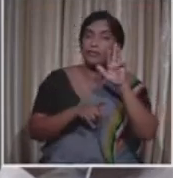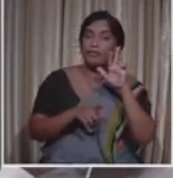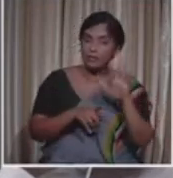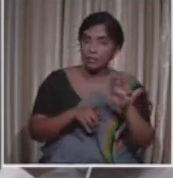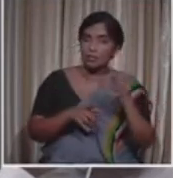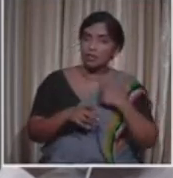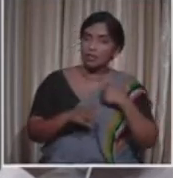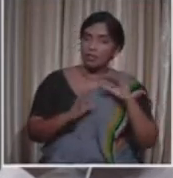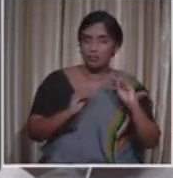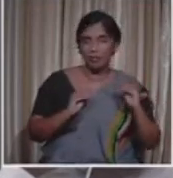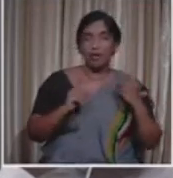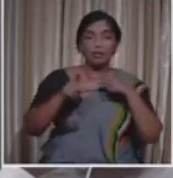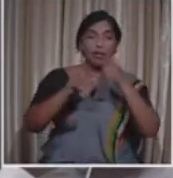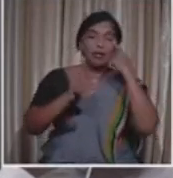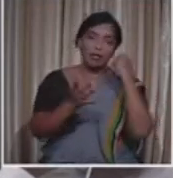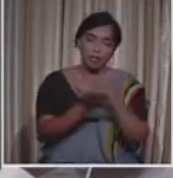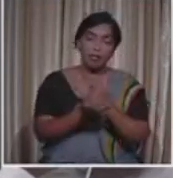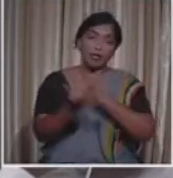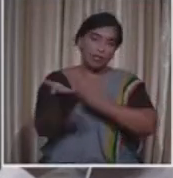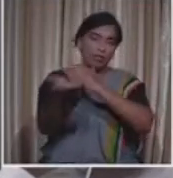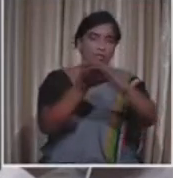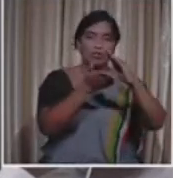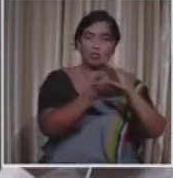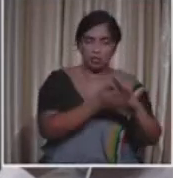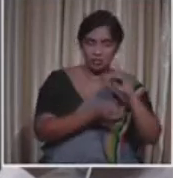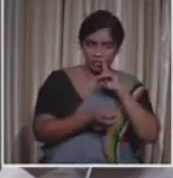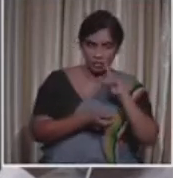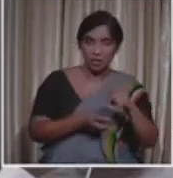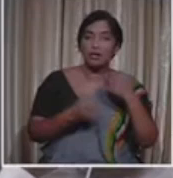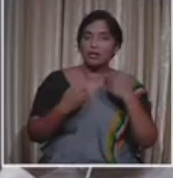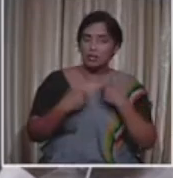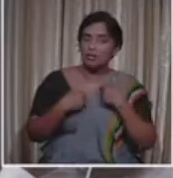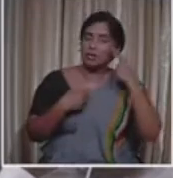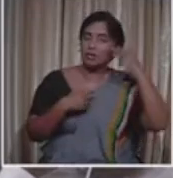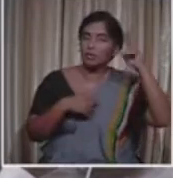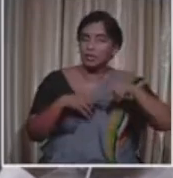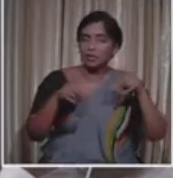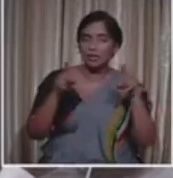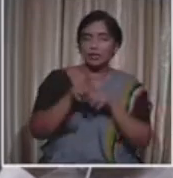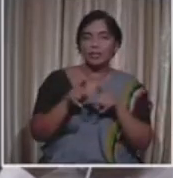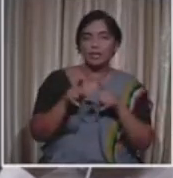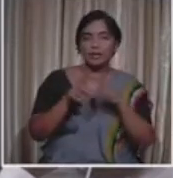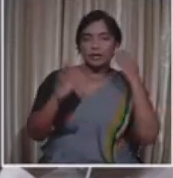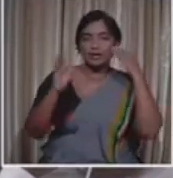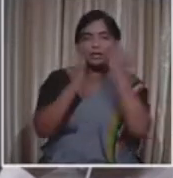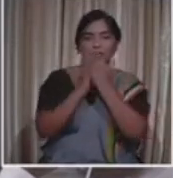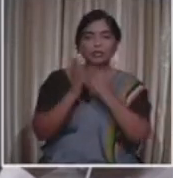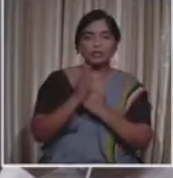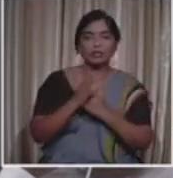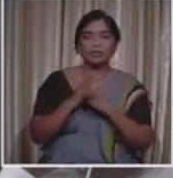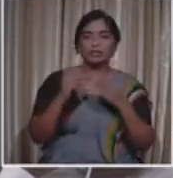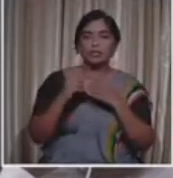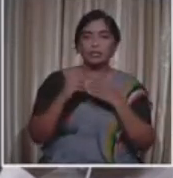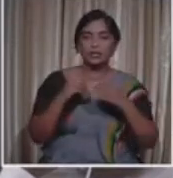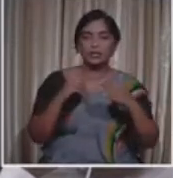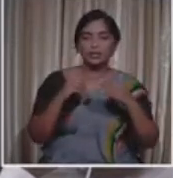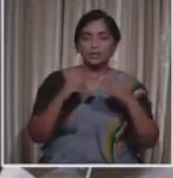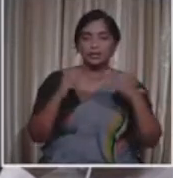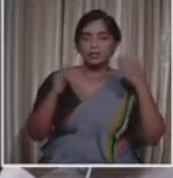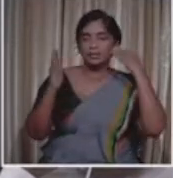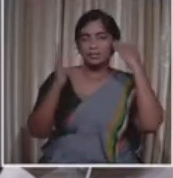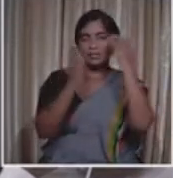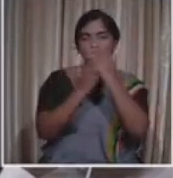මට වඩා අමාරු තැනක ඉන්නේ. අපි එයාට උදව් කරමු කියන කාරණේ. ඒ නිසා අපි විශ්වාස කරනවා අපි සාමූහිකත්වයෙන් මේ නිවාස ගොඩනගන්න අපි